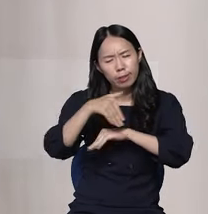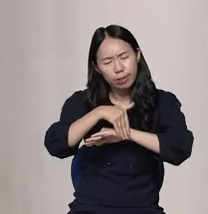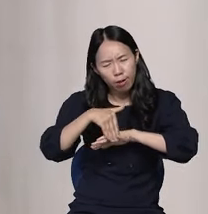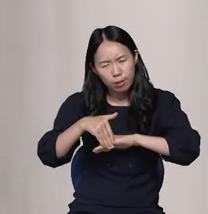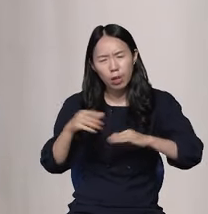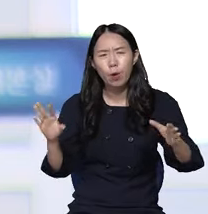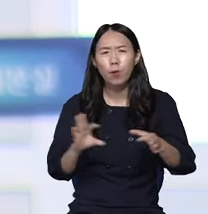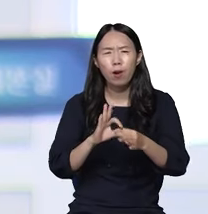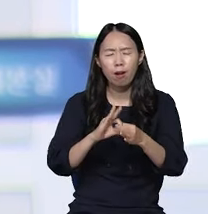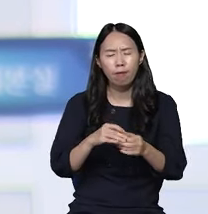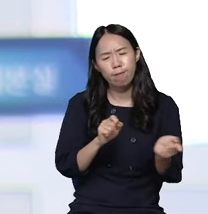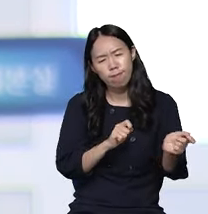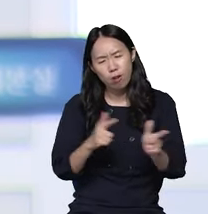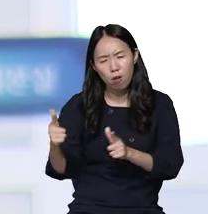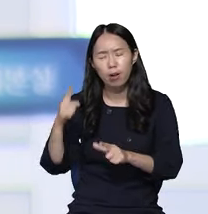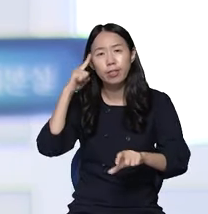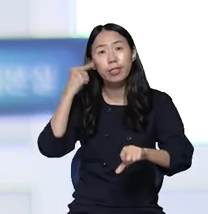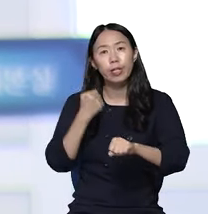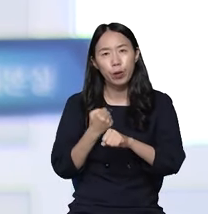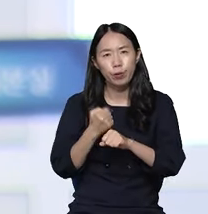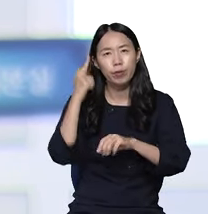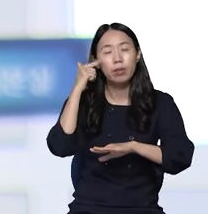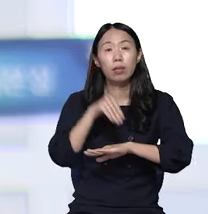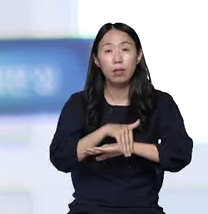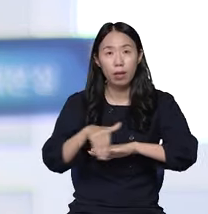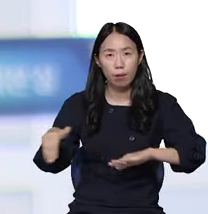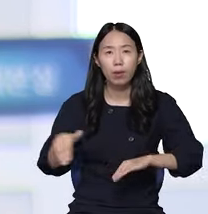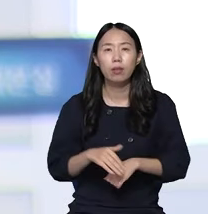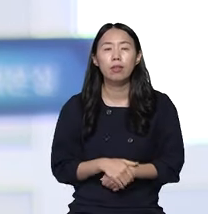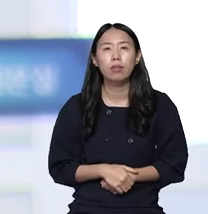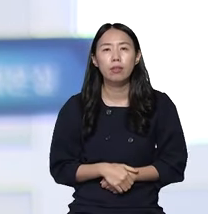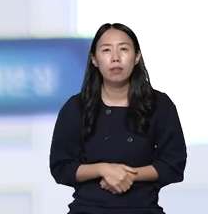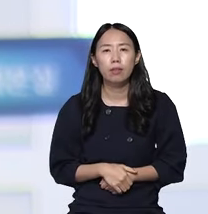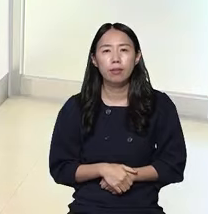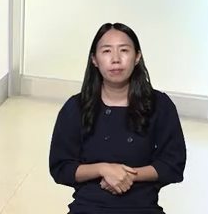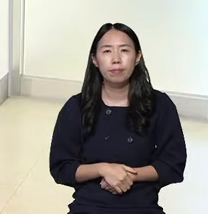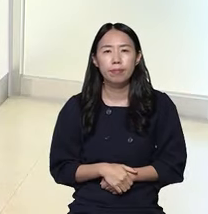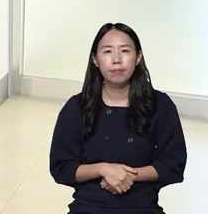기획과 도입 공동 연구 등을 나설 계획입니다.